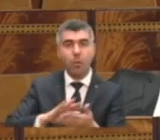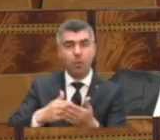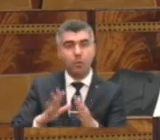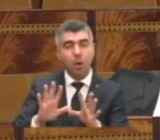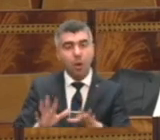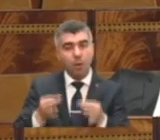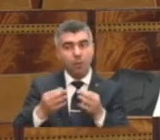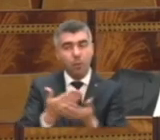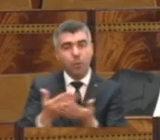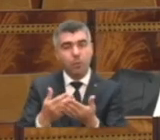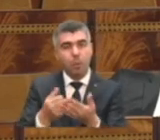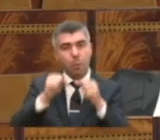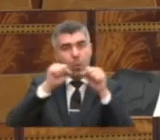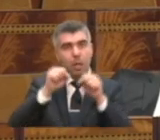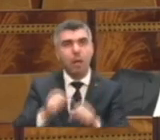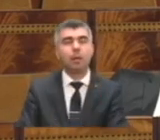البلاد؟